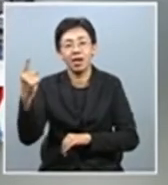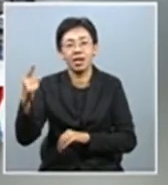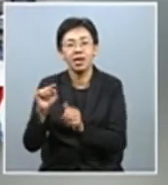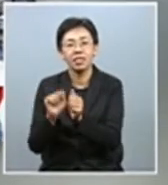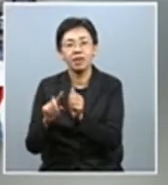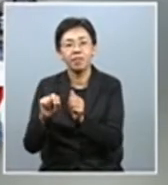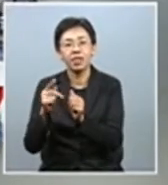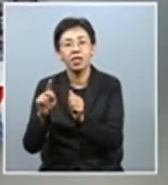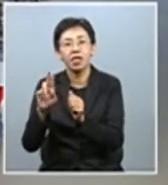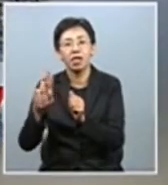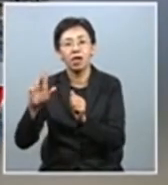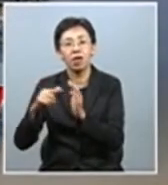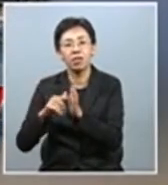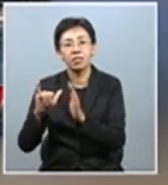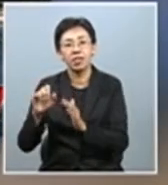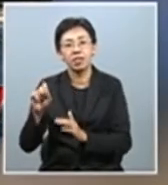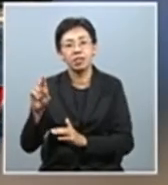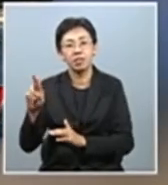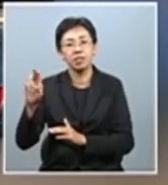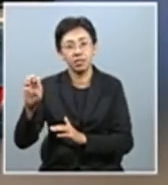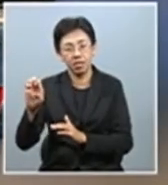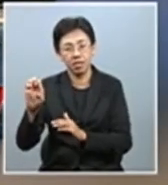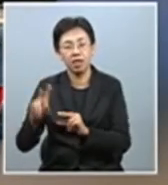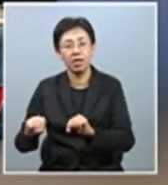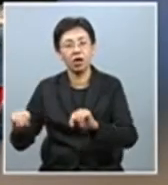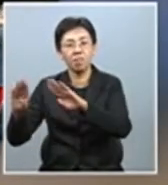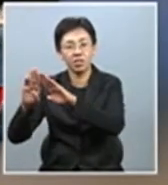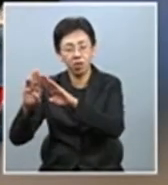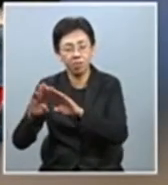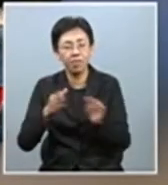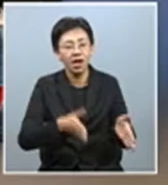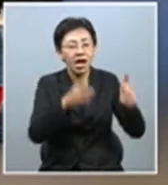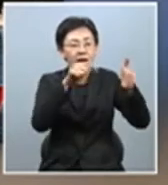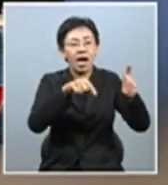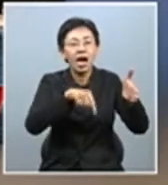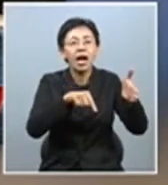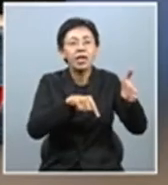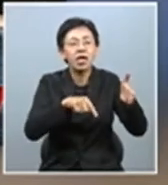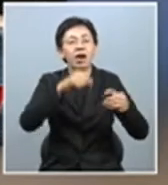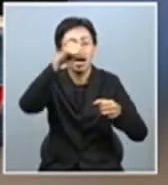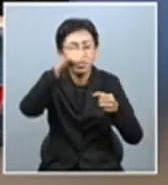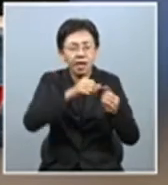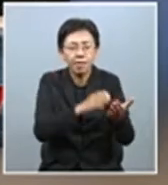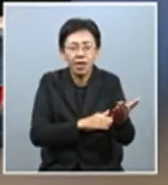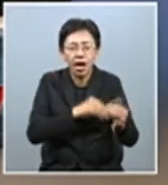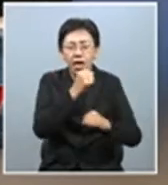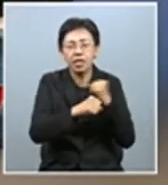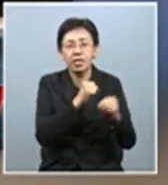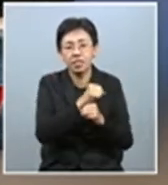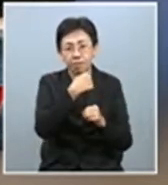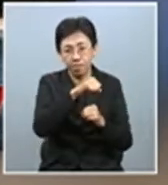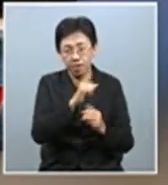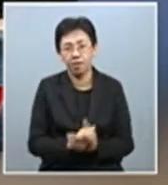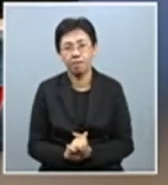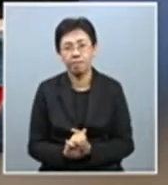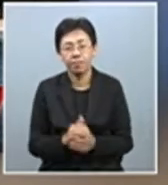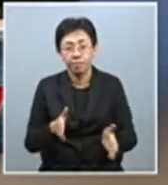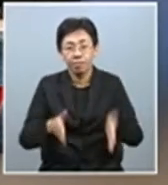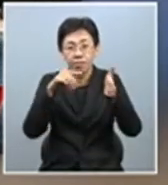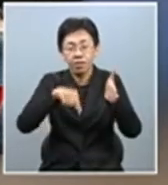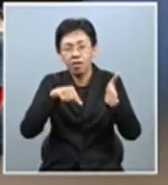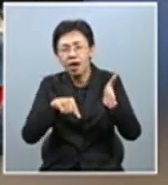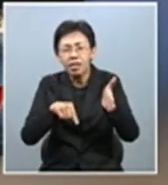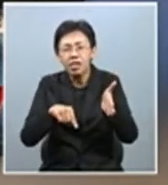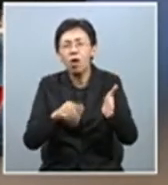ชัยศรีจังหวัดนครปฐมทำให้อาคารนี้ถูกปล่อยให้เป็นเพียงสถานที่แห่งความทรงจำมากว่า10ปีปัจจุบันอาคารแห่งนี้มีอายุก